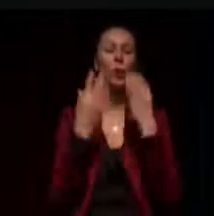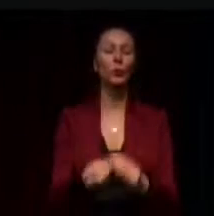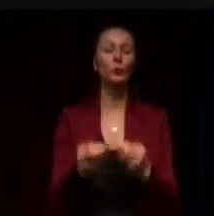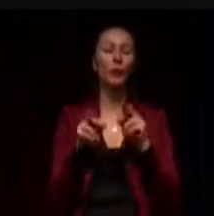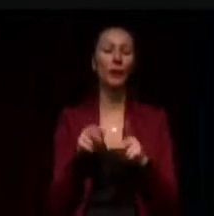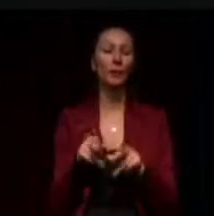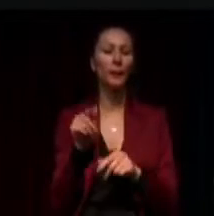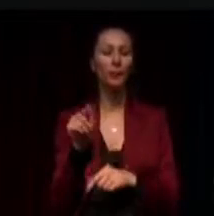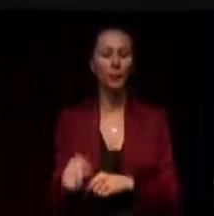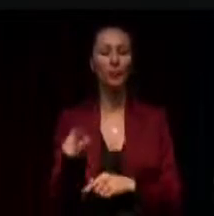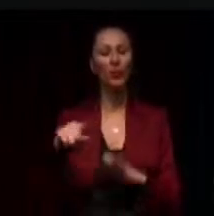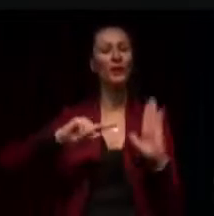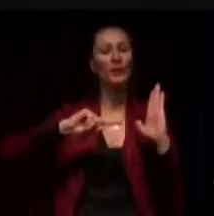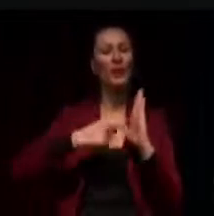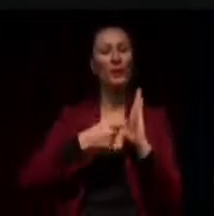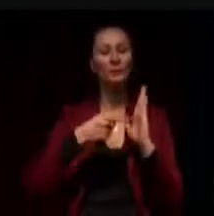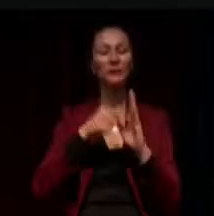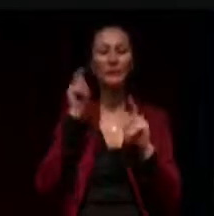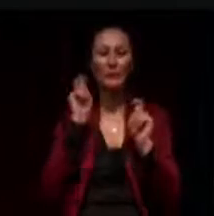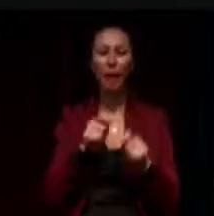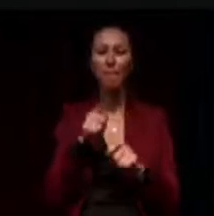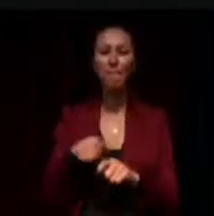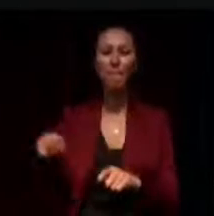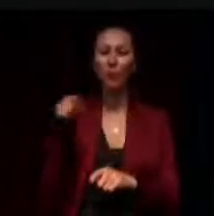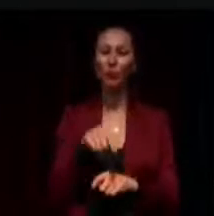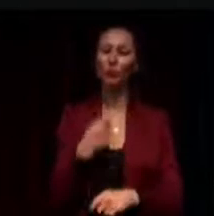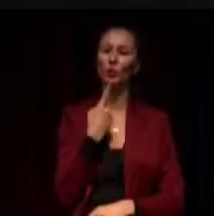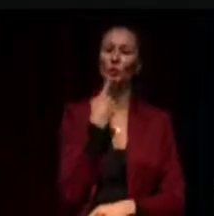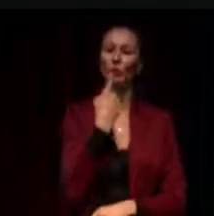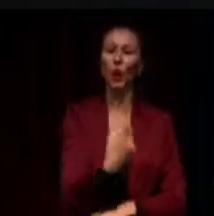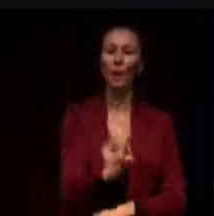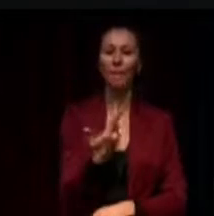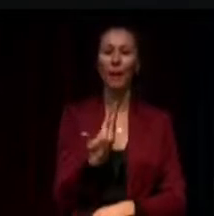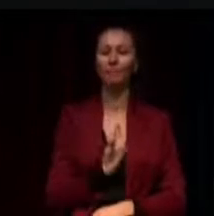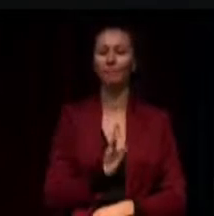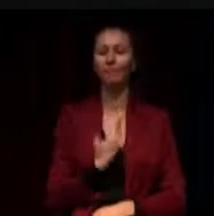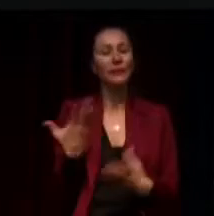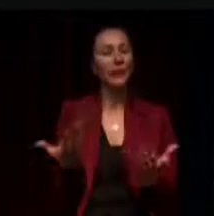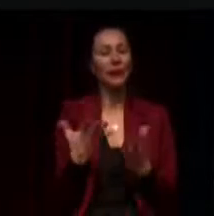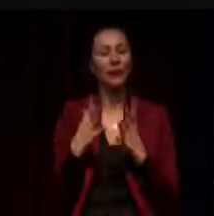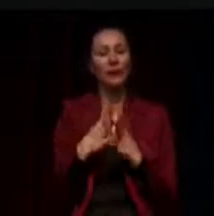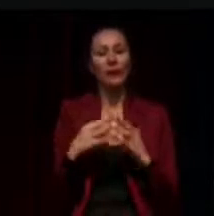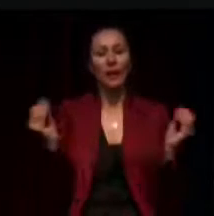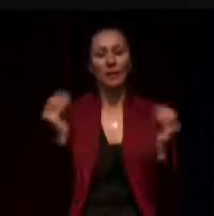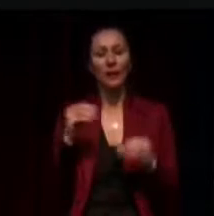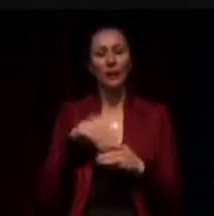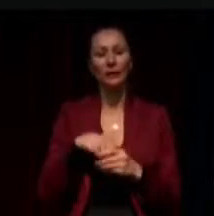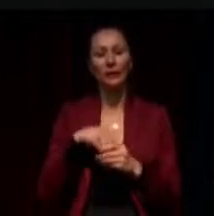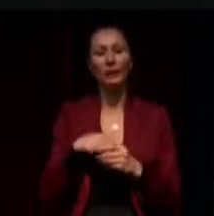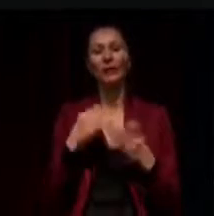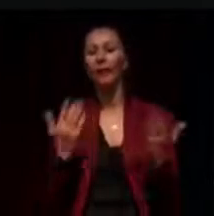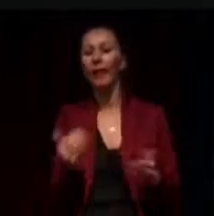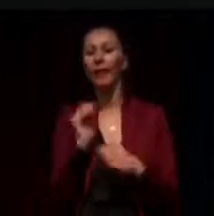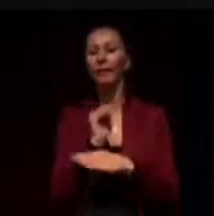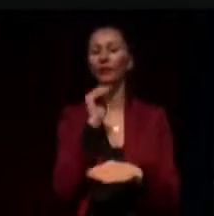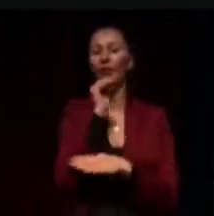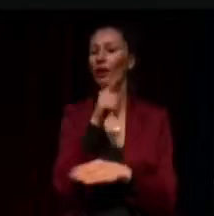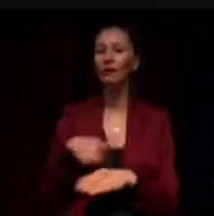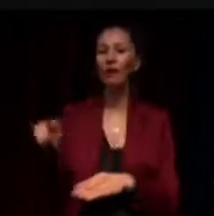sonra bu tespitleri yapmak, bunları söylemek ne kaybolanı geri getiriyor ne de